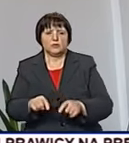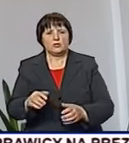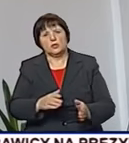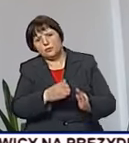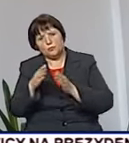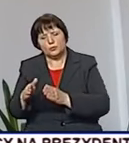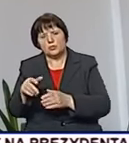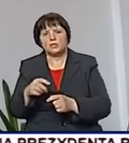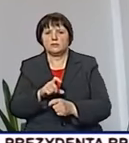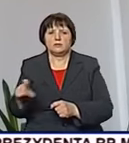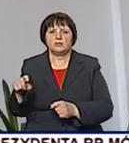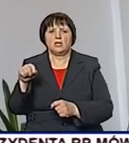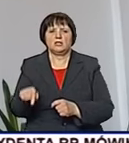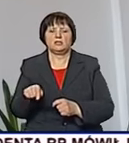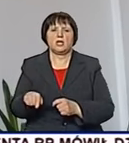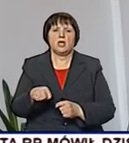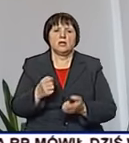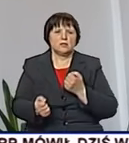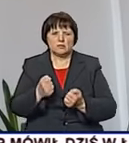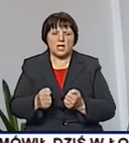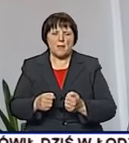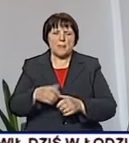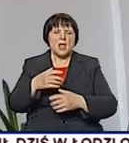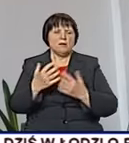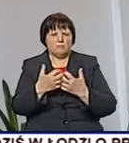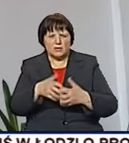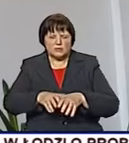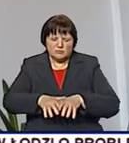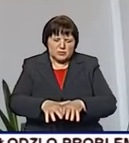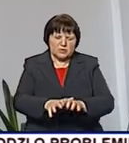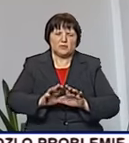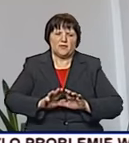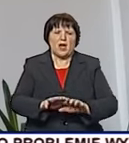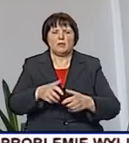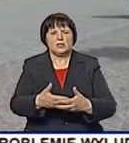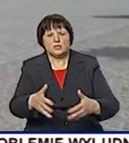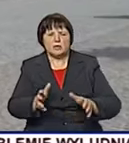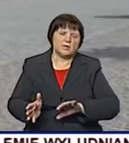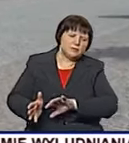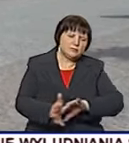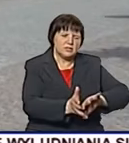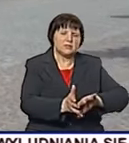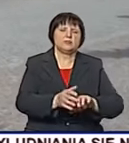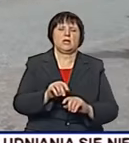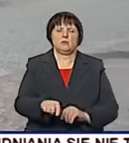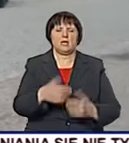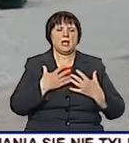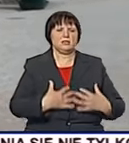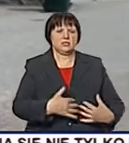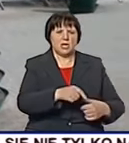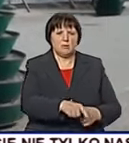późniejszym okresie, po prostu ciężkie maszyny przesuwały ziemię i mogły te ciała przesunąć bliżej. Do przeprowadzenia